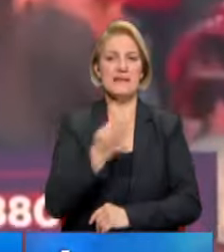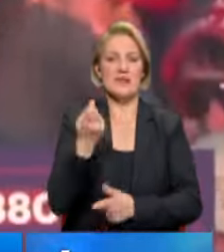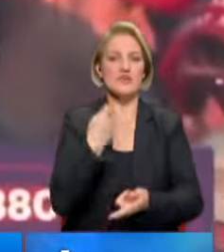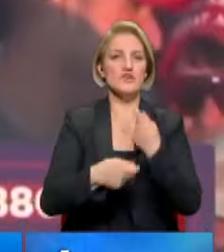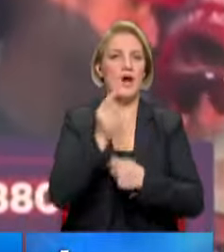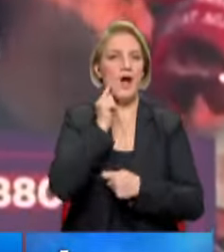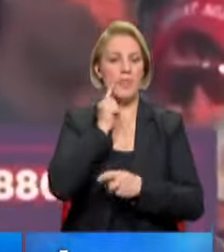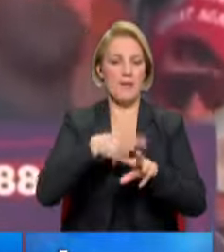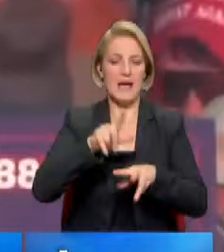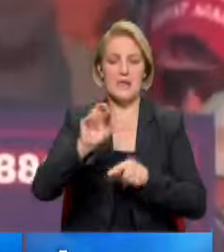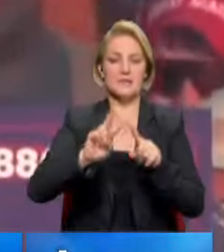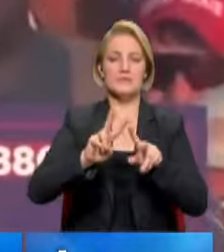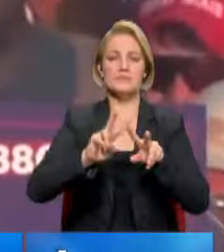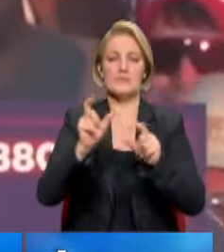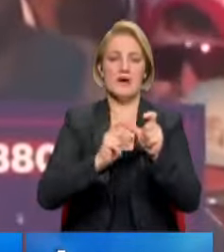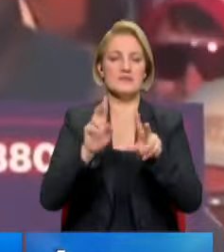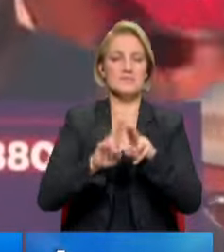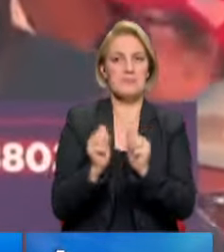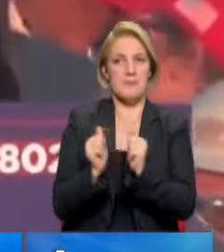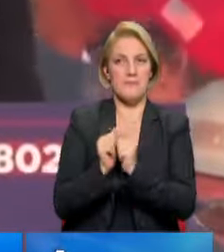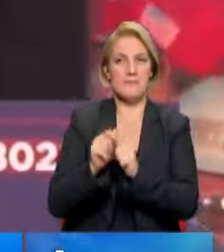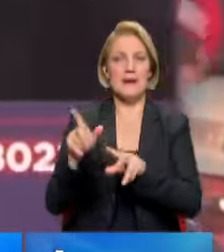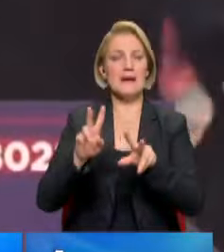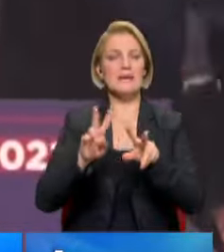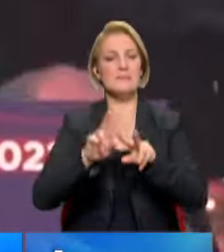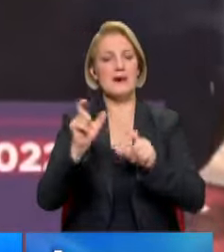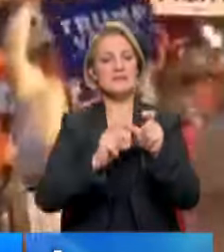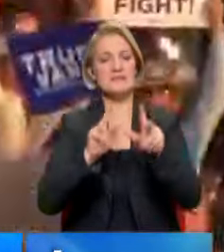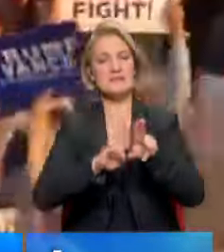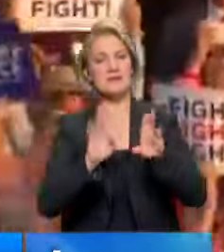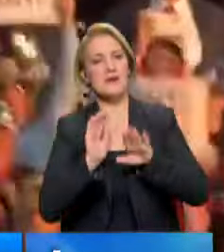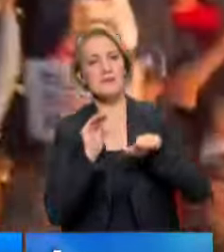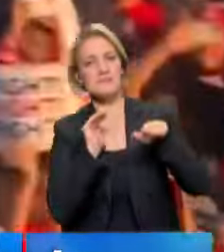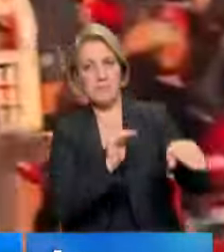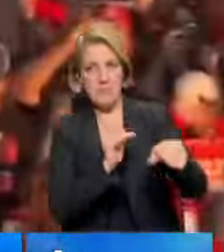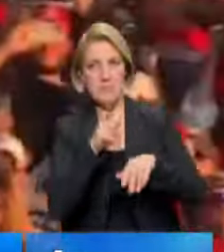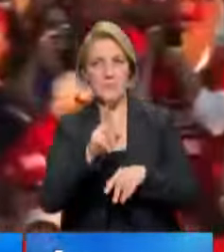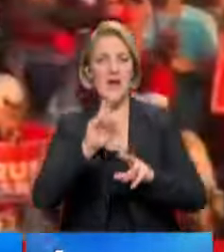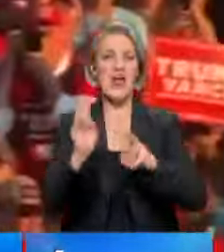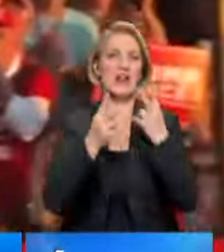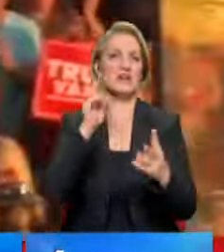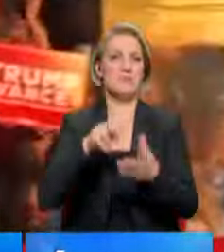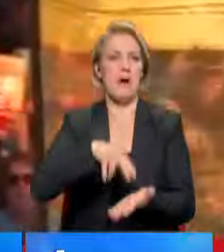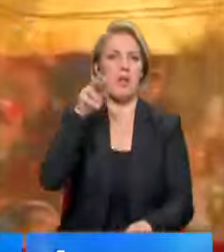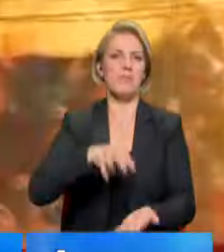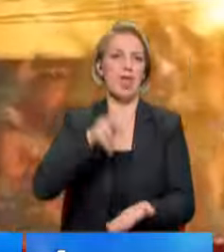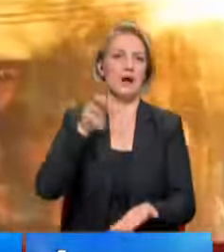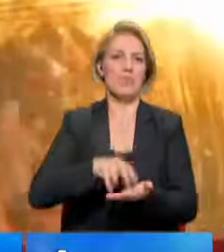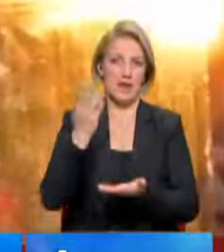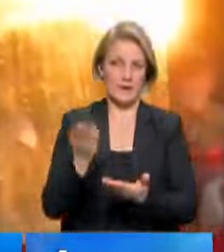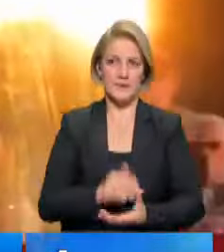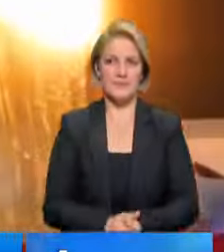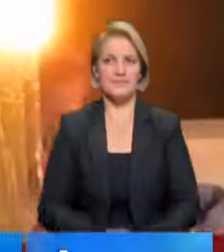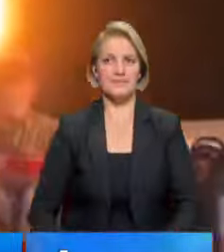adamı Elon Musk da sahneye çıktı Trump. Musk'ın Trump'a olan desteğini göstermek için zıplayıp durması ilginç görüntülere neden oldu.